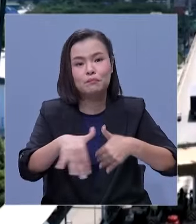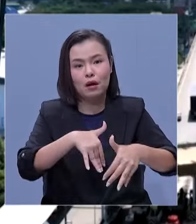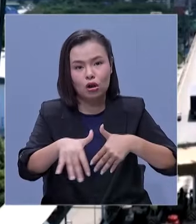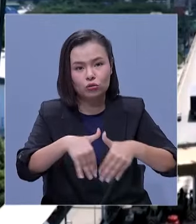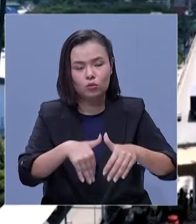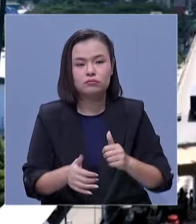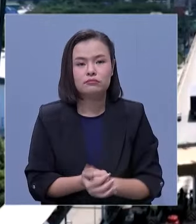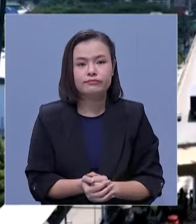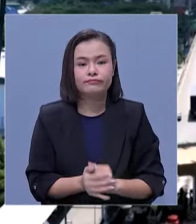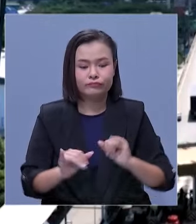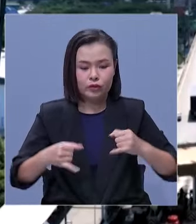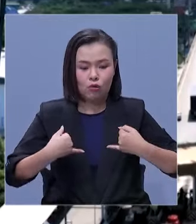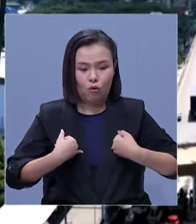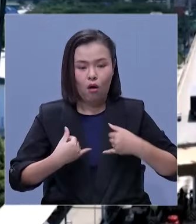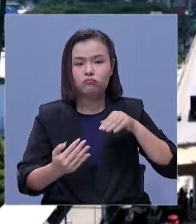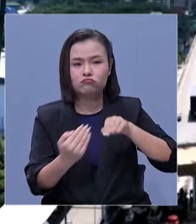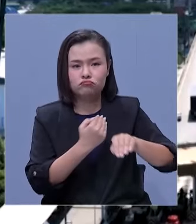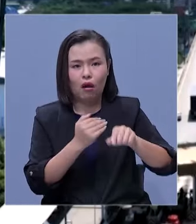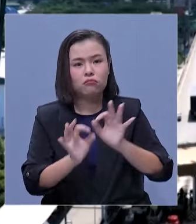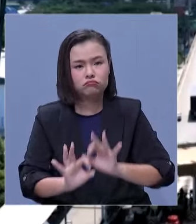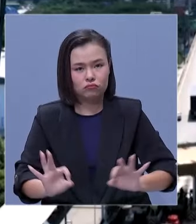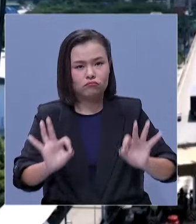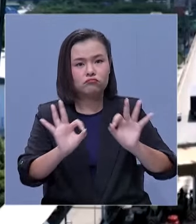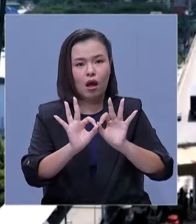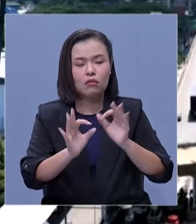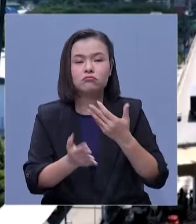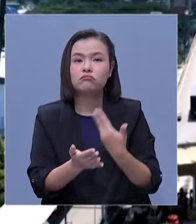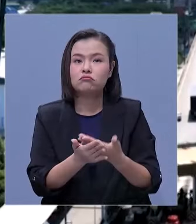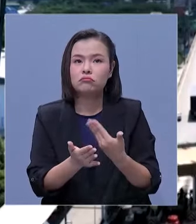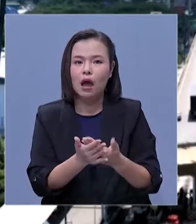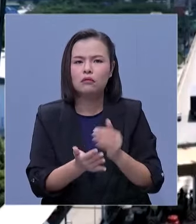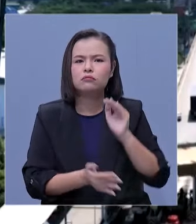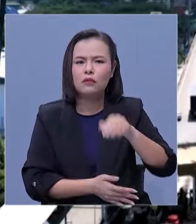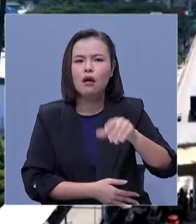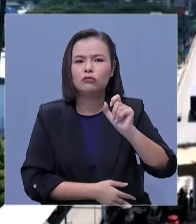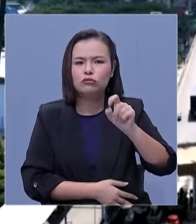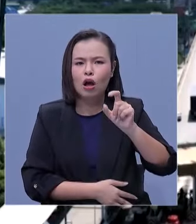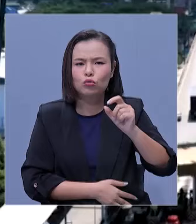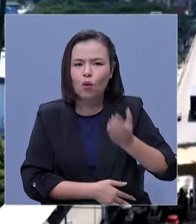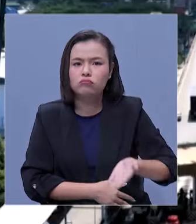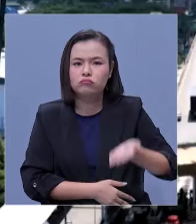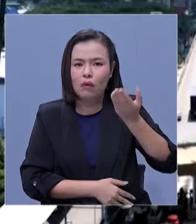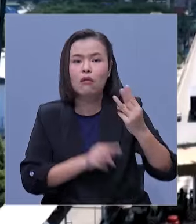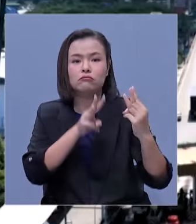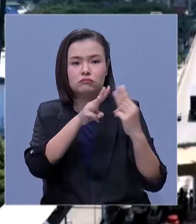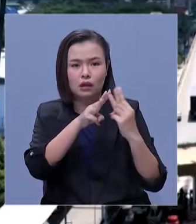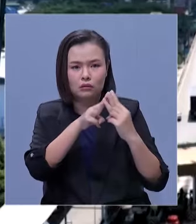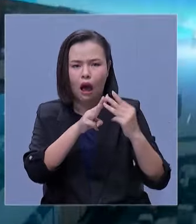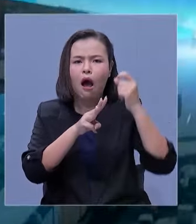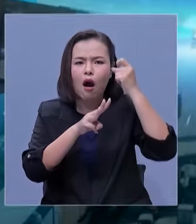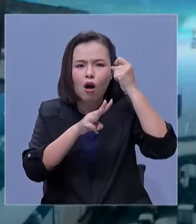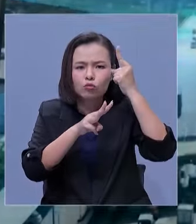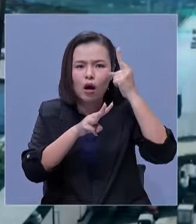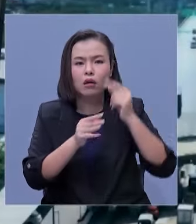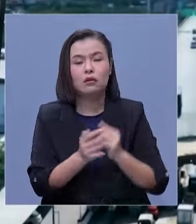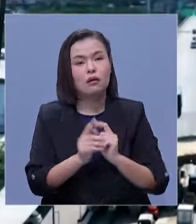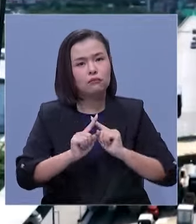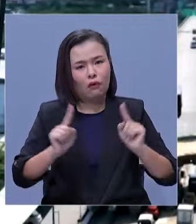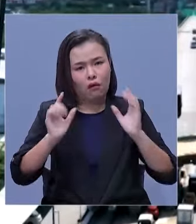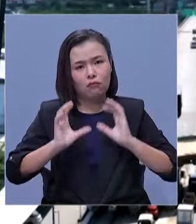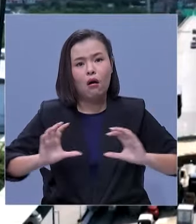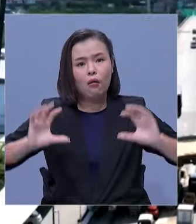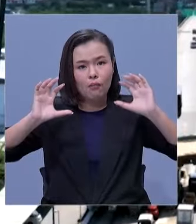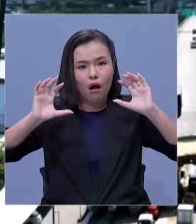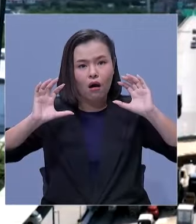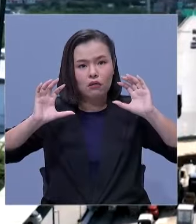ผู้ประกอบการขนส่งเข้าใจถึงความจำเป็นที่จะต้องปรับขึ้นราคาค่าทางด่วนตามสัญญาการลงทุนแต่ก็อยากให้รัฐบาลเนี่ย